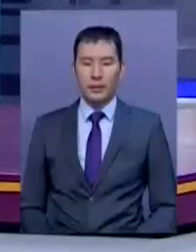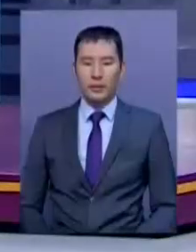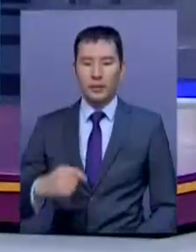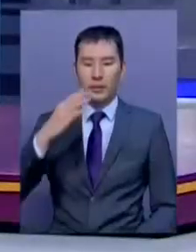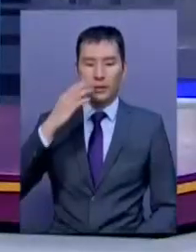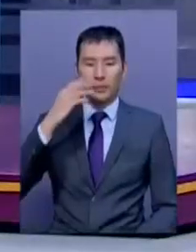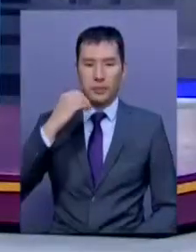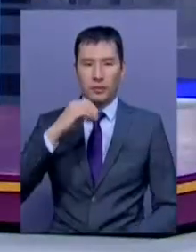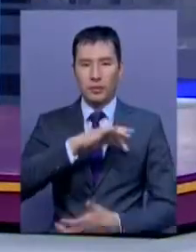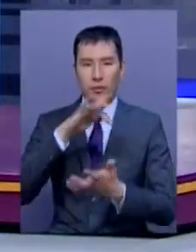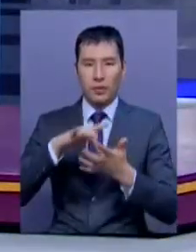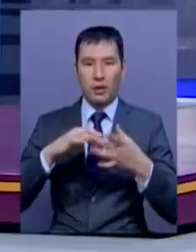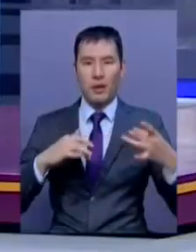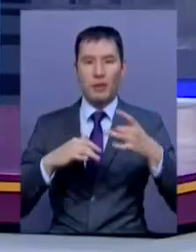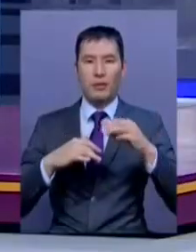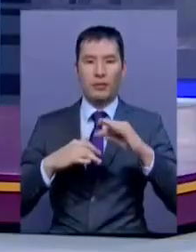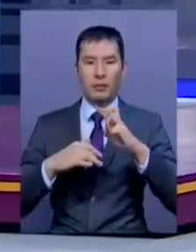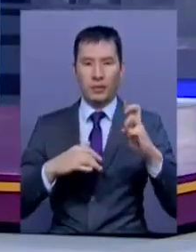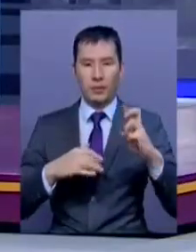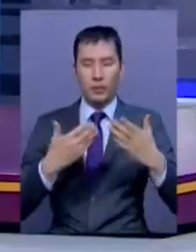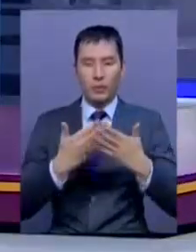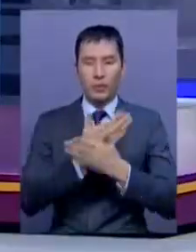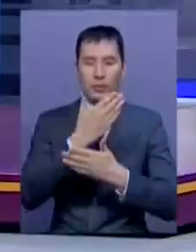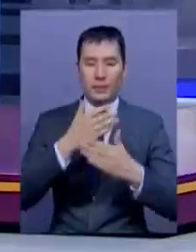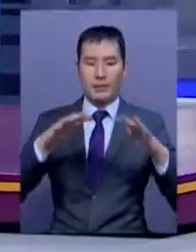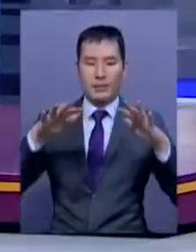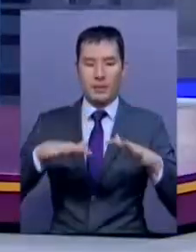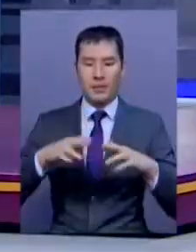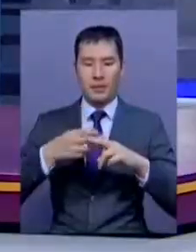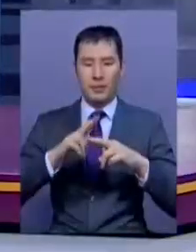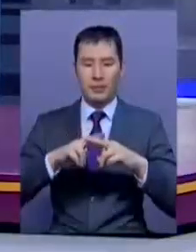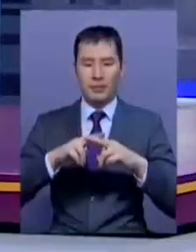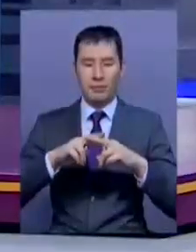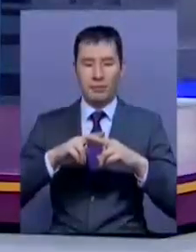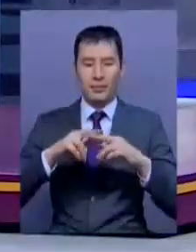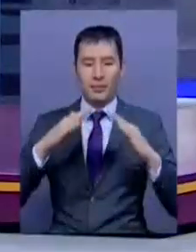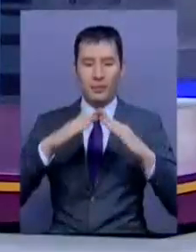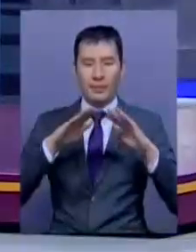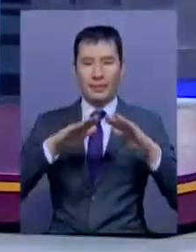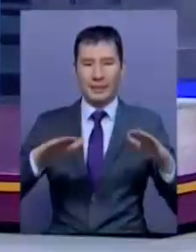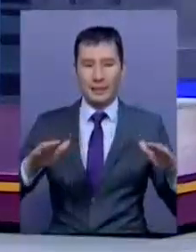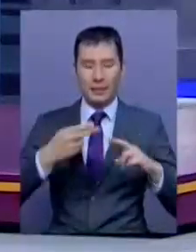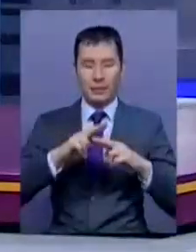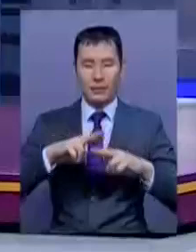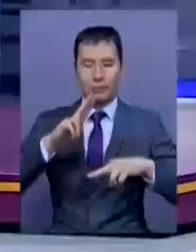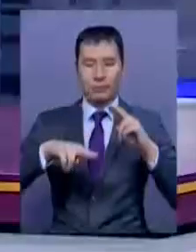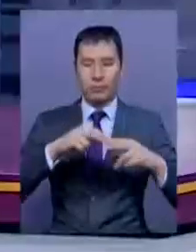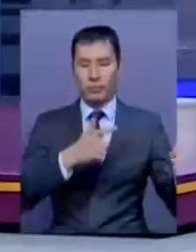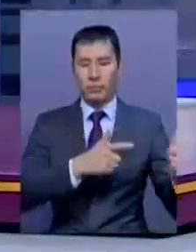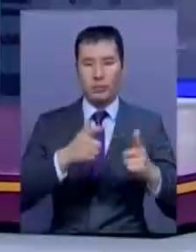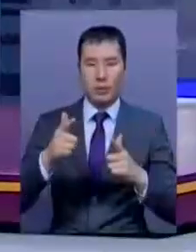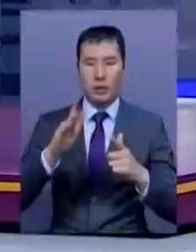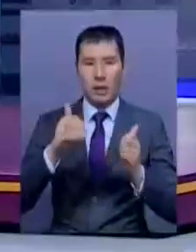Алматының Түркісіб ауданында жаңа саябақ пайда болды. Сондай-ақ әуежайға тікелей жеткізетін жолайрықтың құрылысы қарқынды жүріп